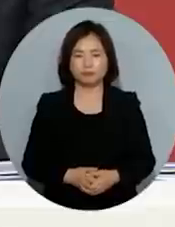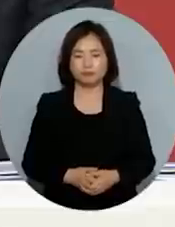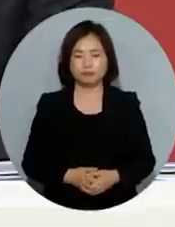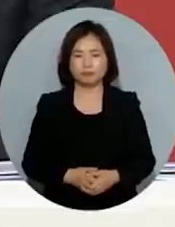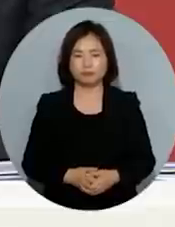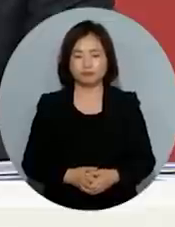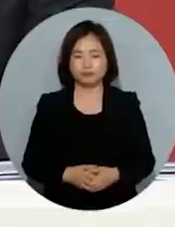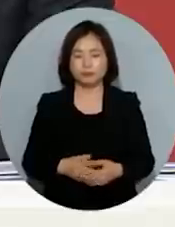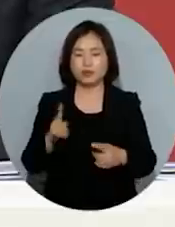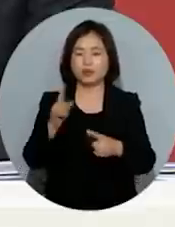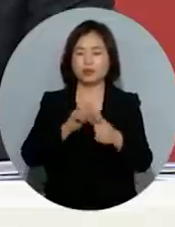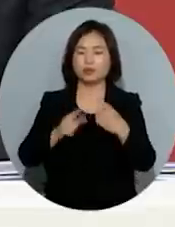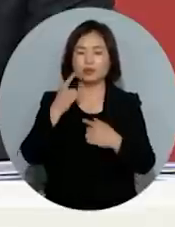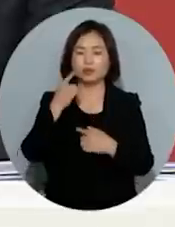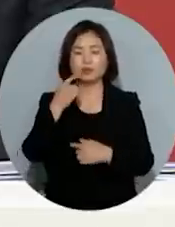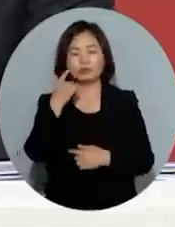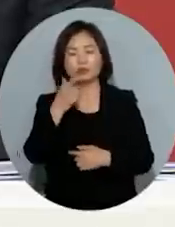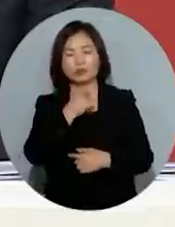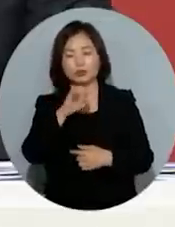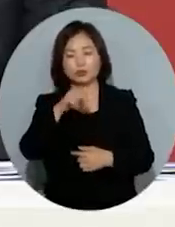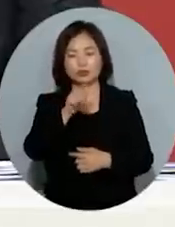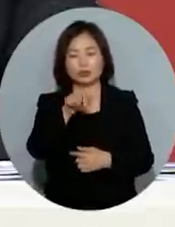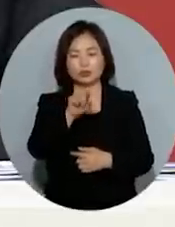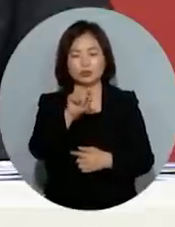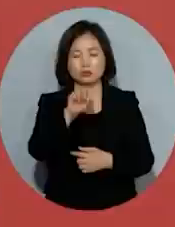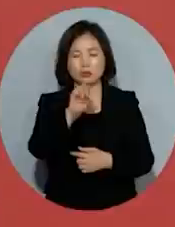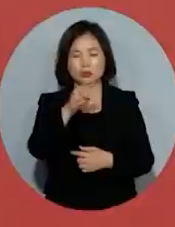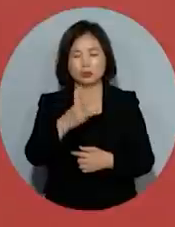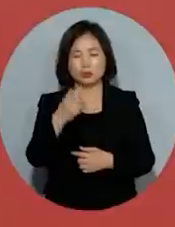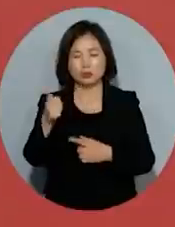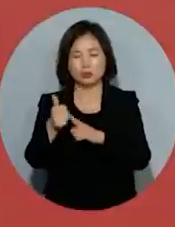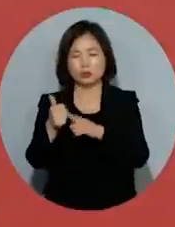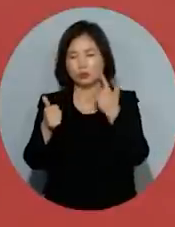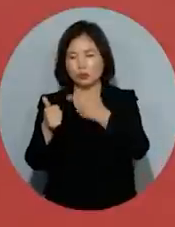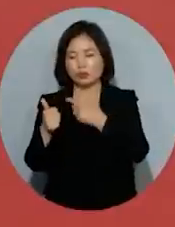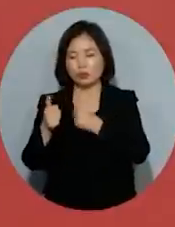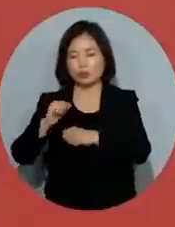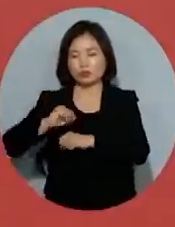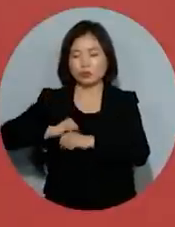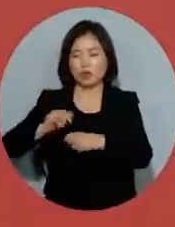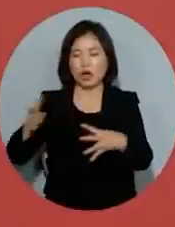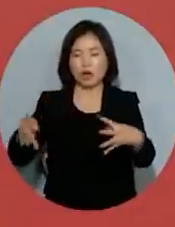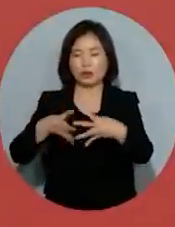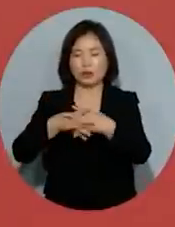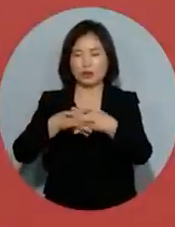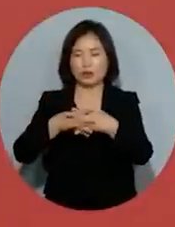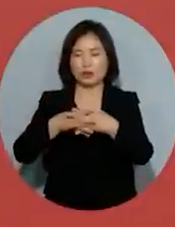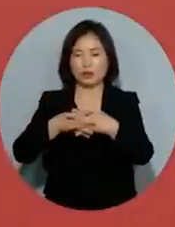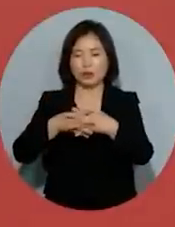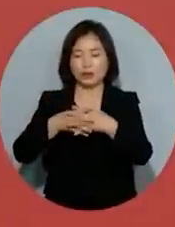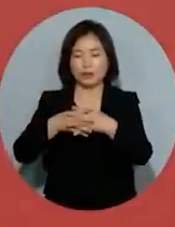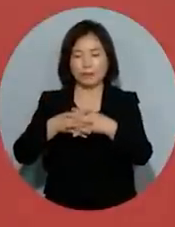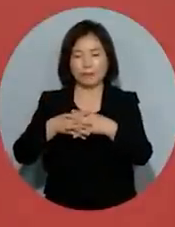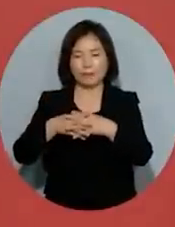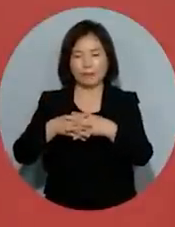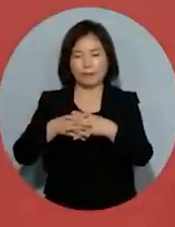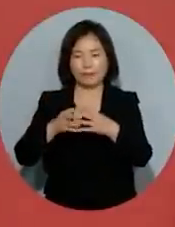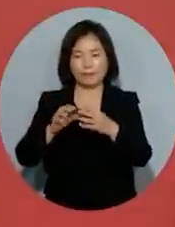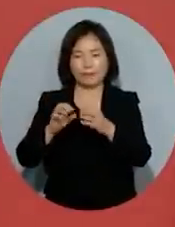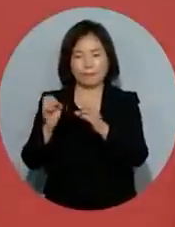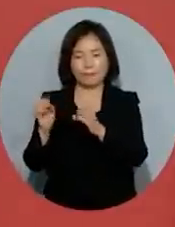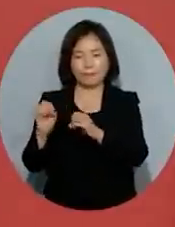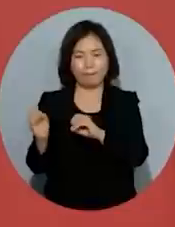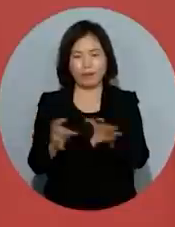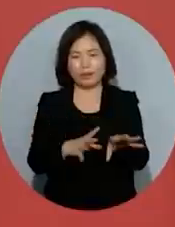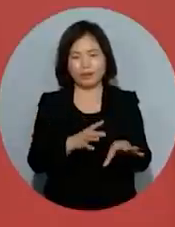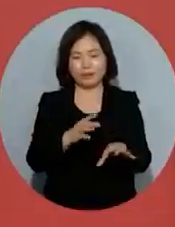이거 하나 물어보겠습니다. 윤석열 후보님. 9.19 군사합의는 이 폐기되어야 되겠죠?